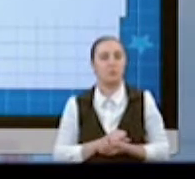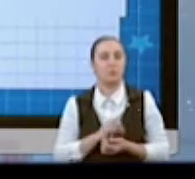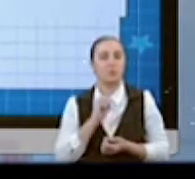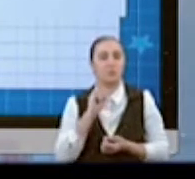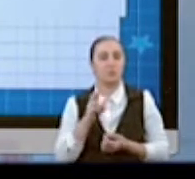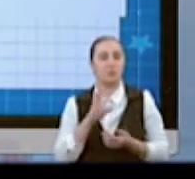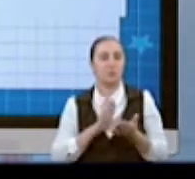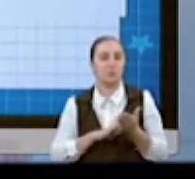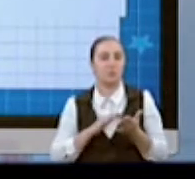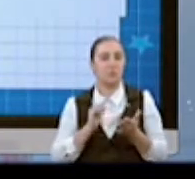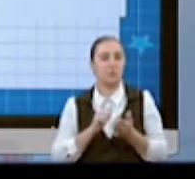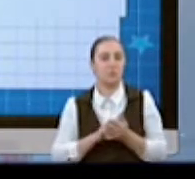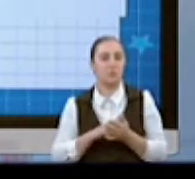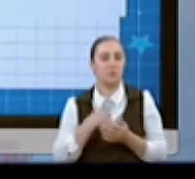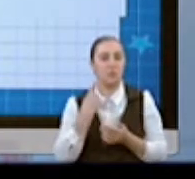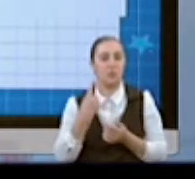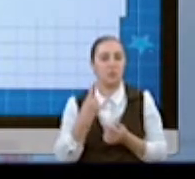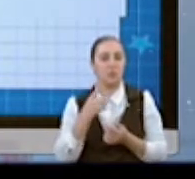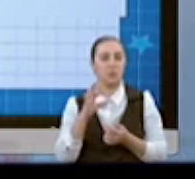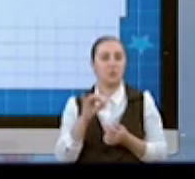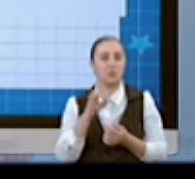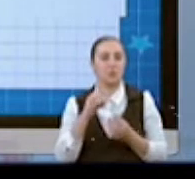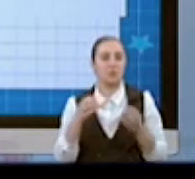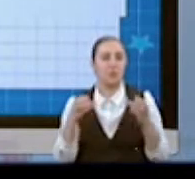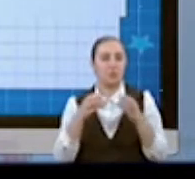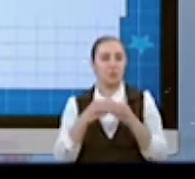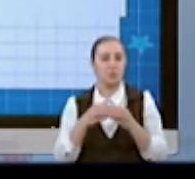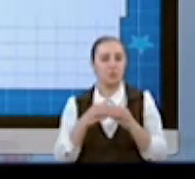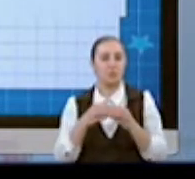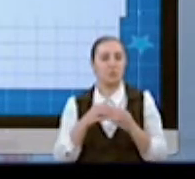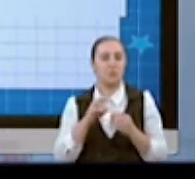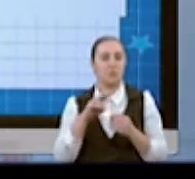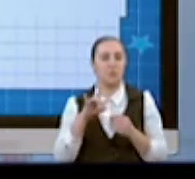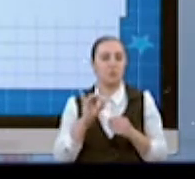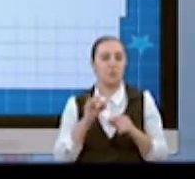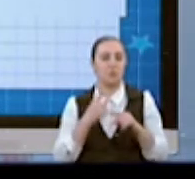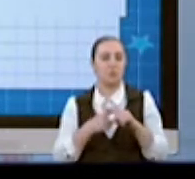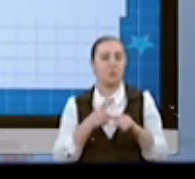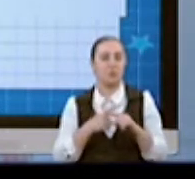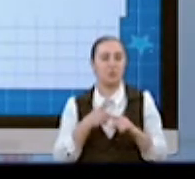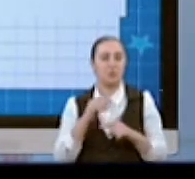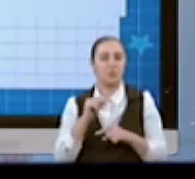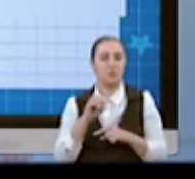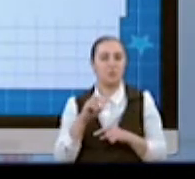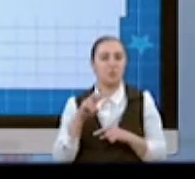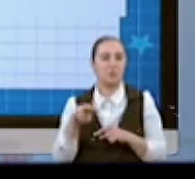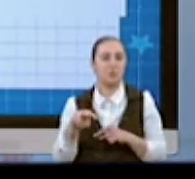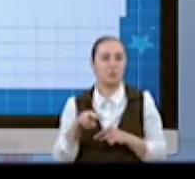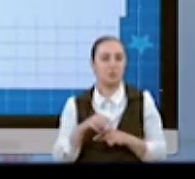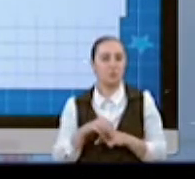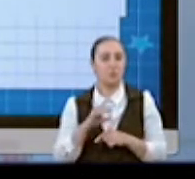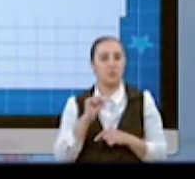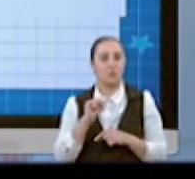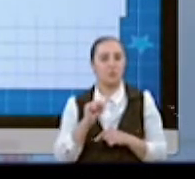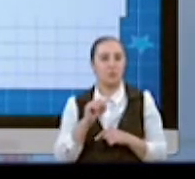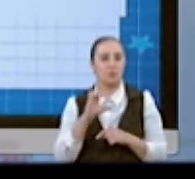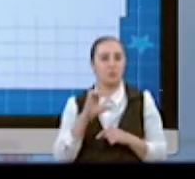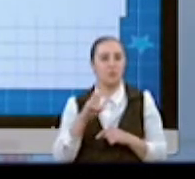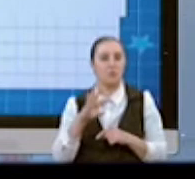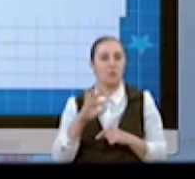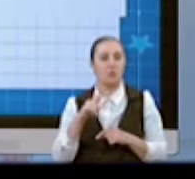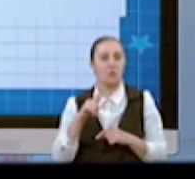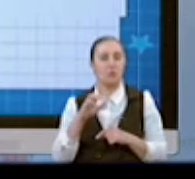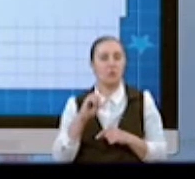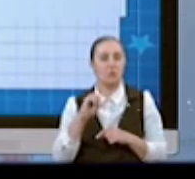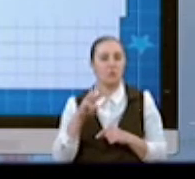Как называется один из компонентов при сложении чисел? А.